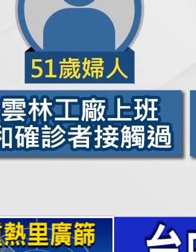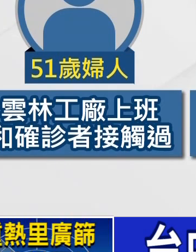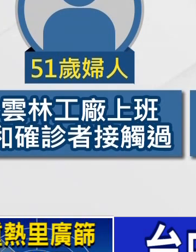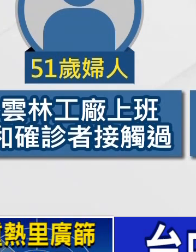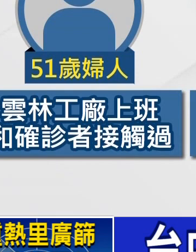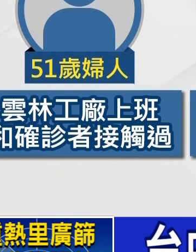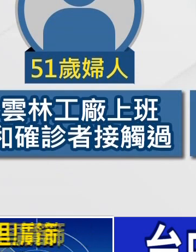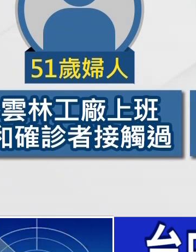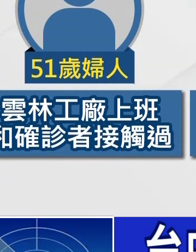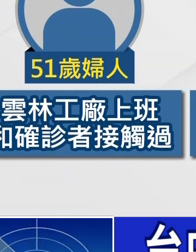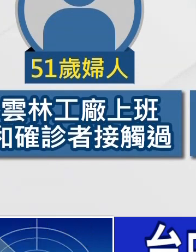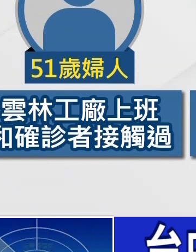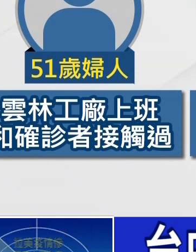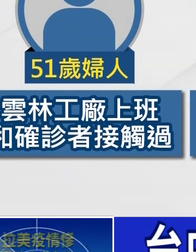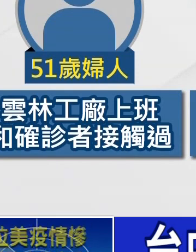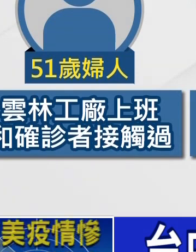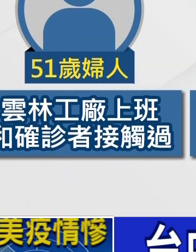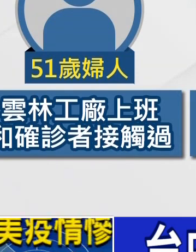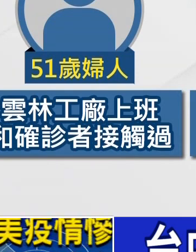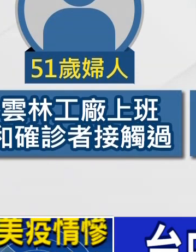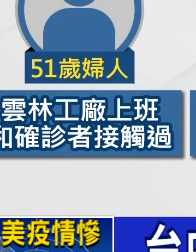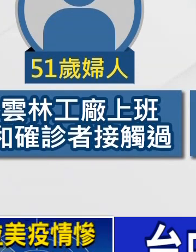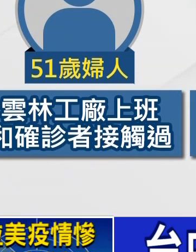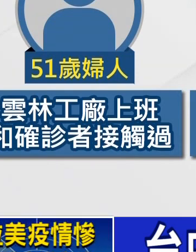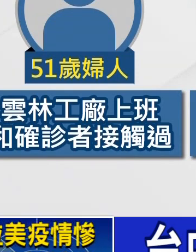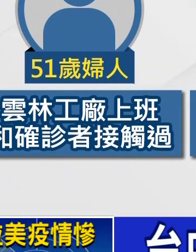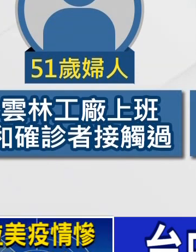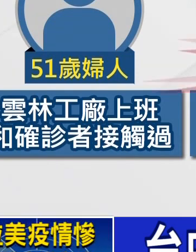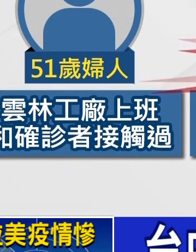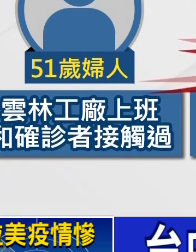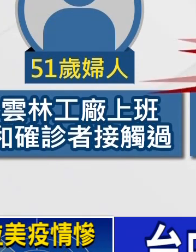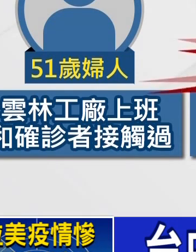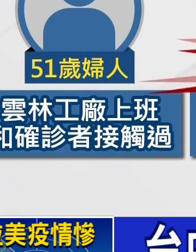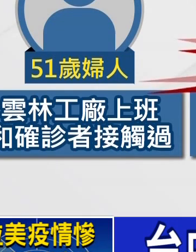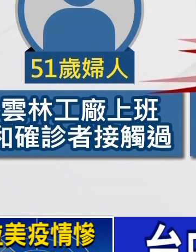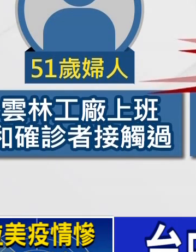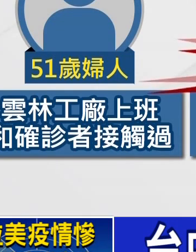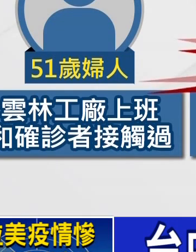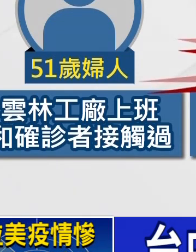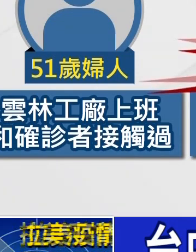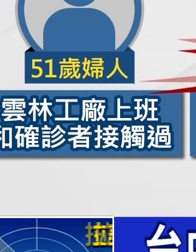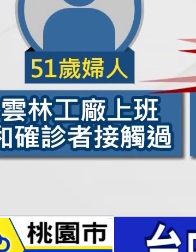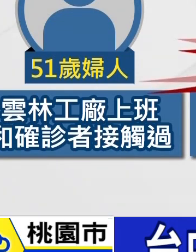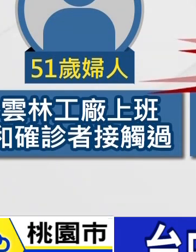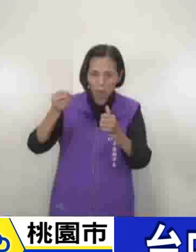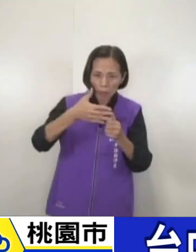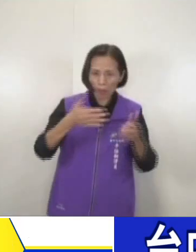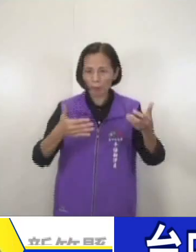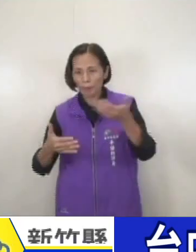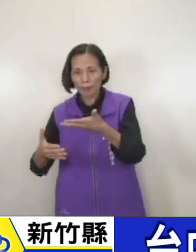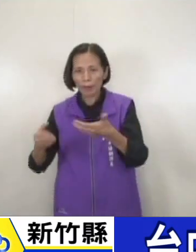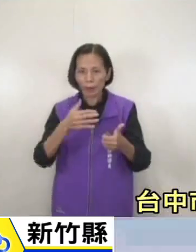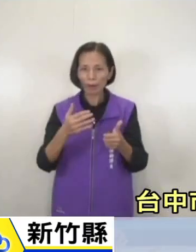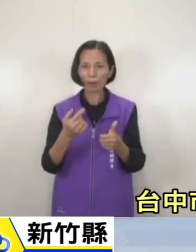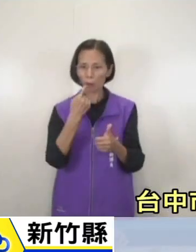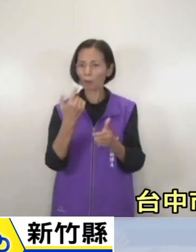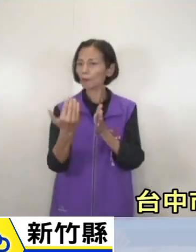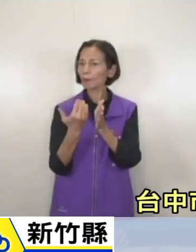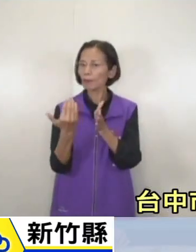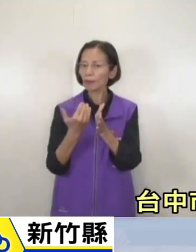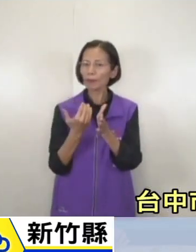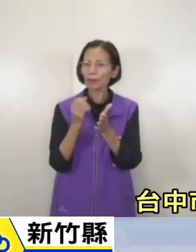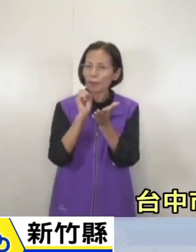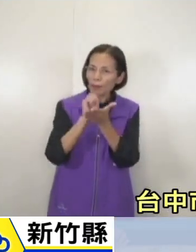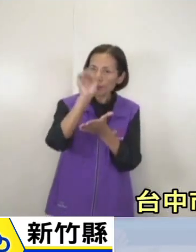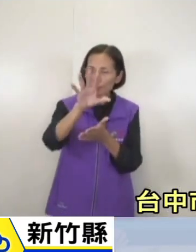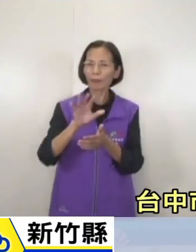含71岁药师父亲和69岁妈妈，经过快筛也确诊，都是家庭群聚感染。 家庭的群聚感染